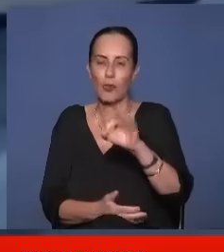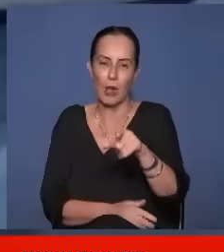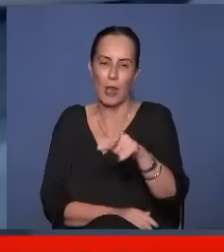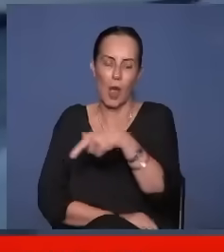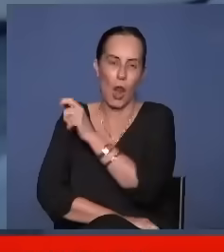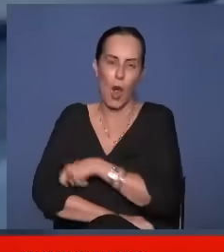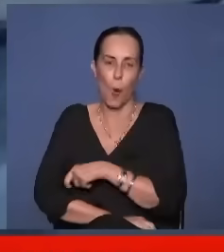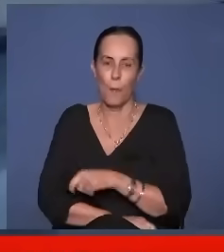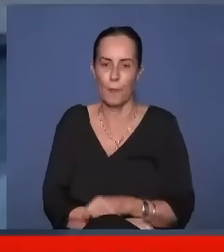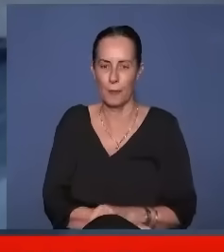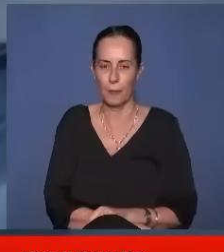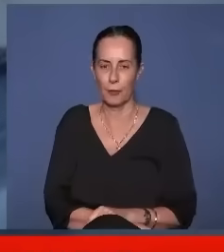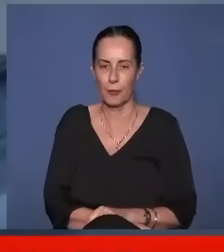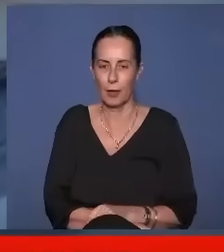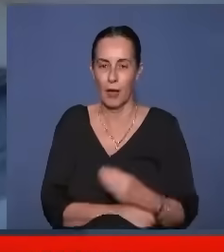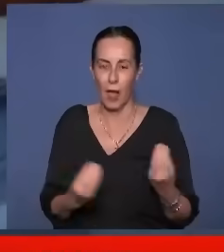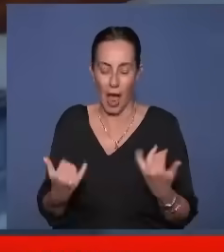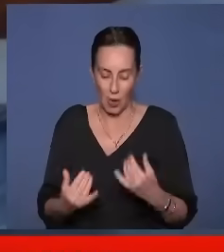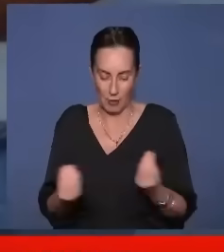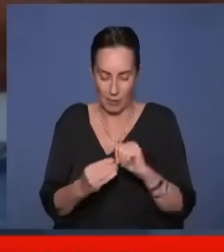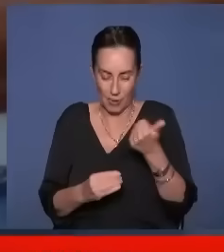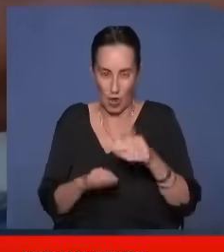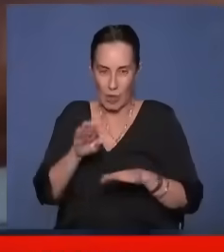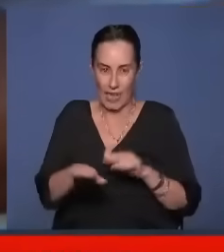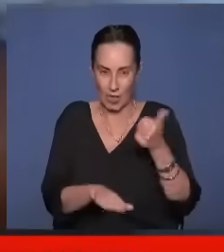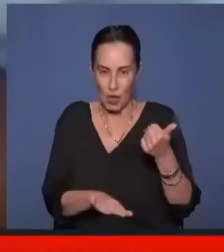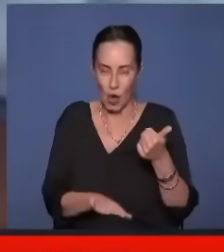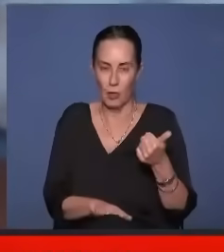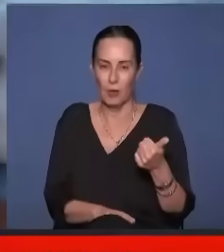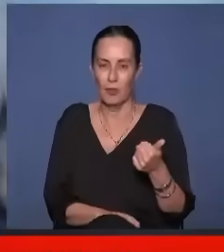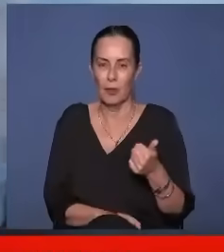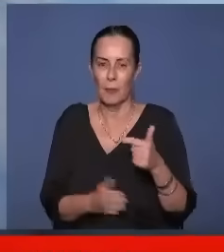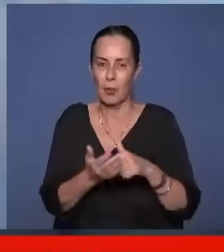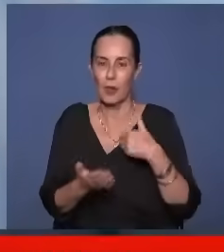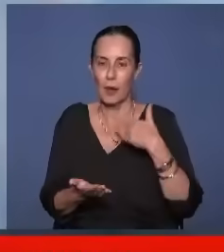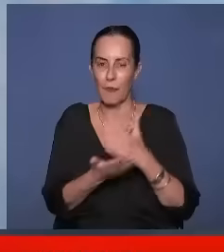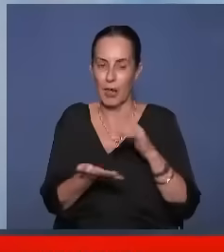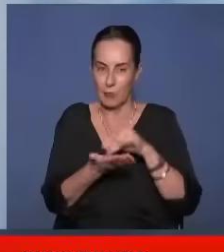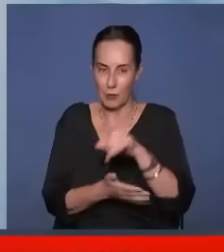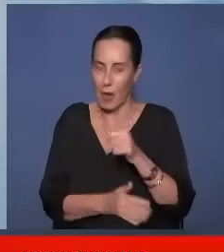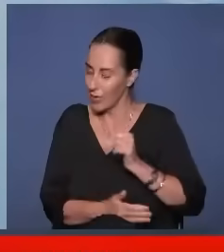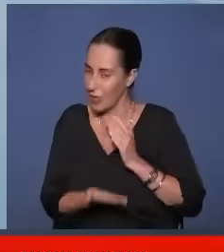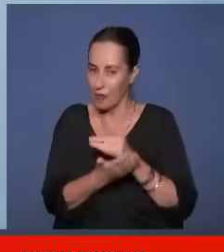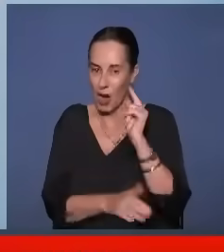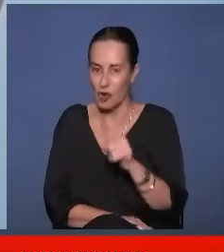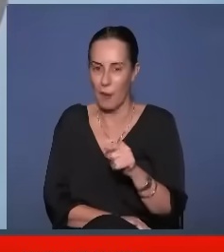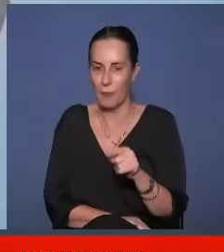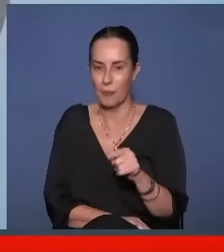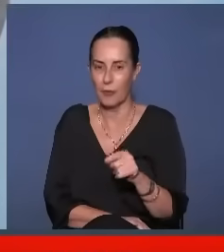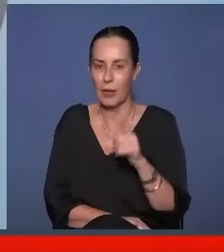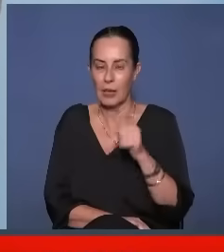מפורז בידי האום. והיום, כצעד ראשון, כשלב ראשון, היות ואנחנו כבר נמצאים שם, הצבא נמצא שם,